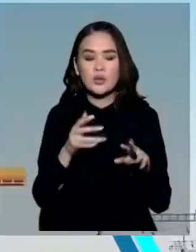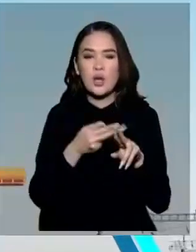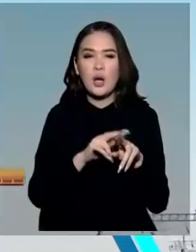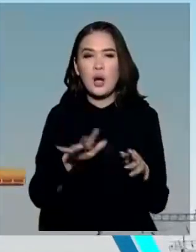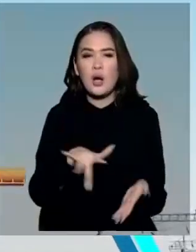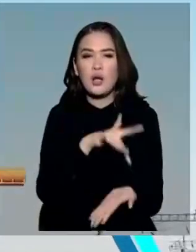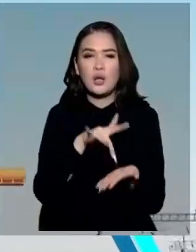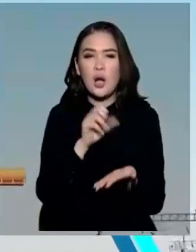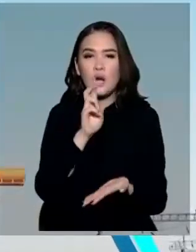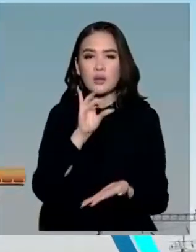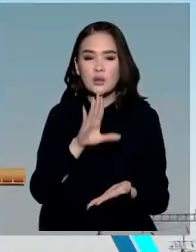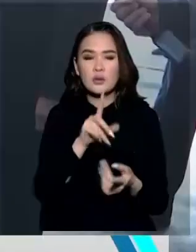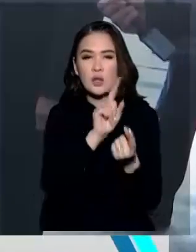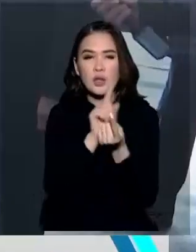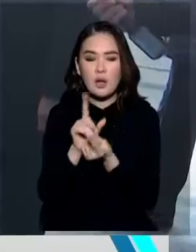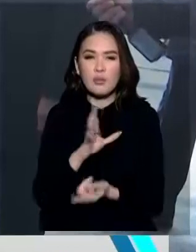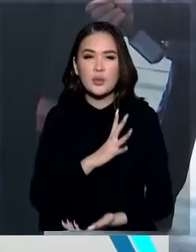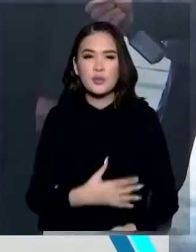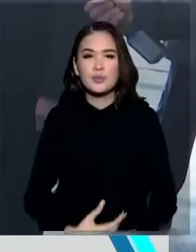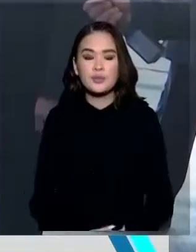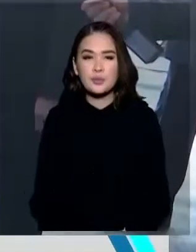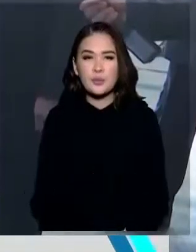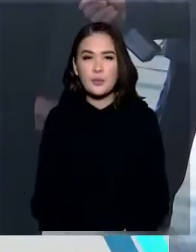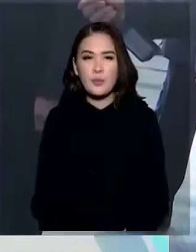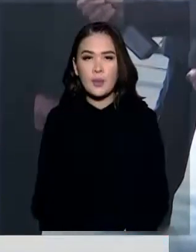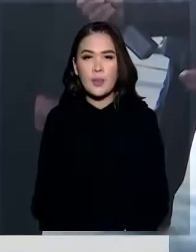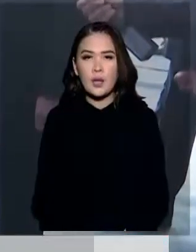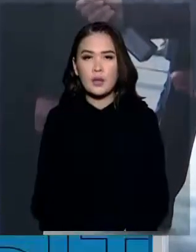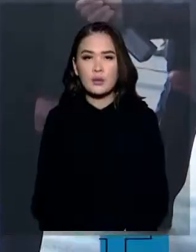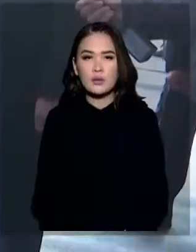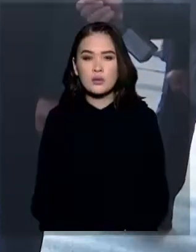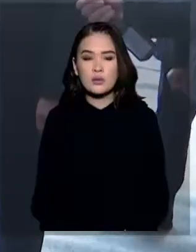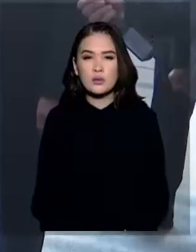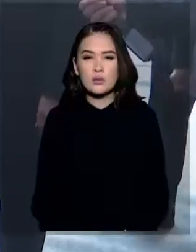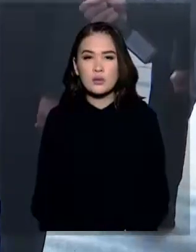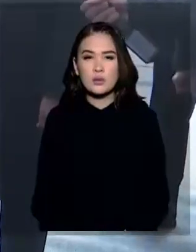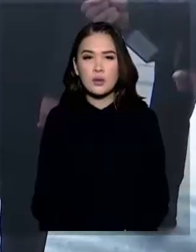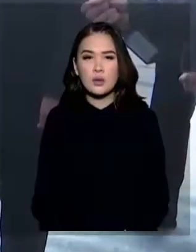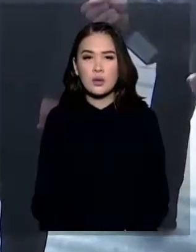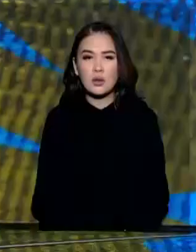қала активімен кездесті. Нұрлан Әлімбаев, Олжас Нубидинов, Жібек жолы, Шымкенттен.